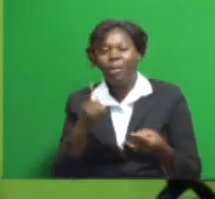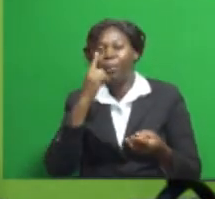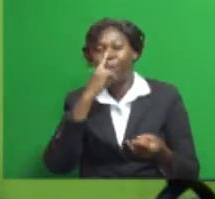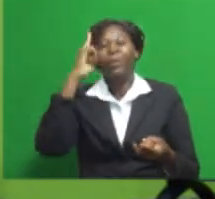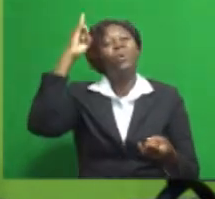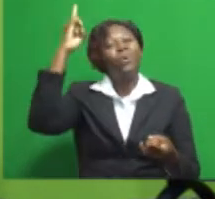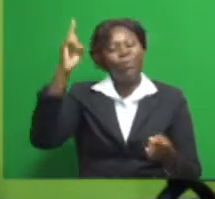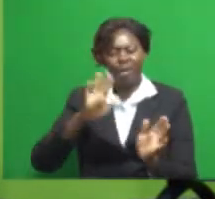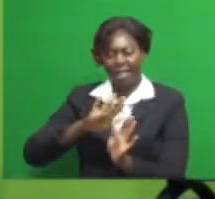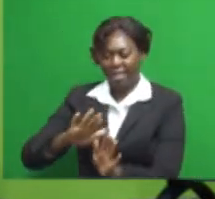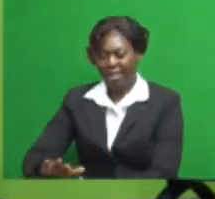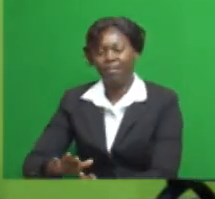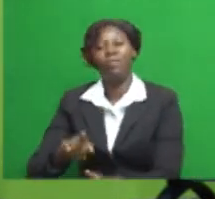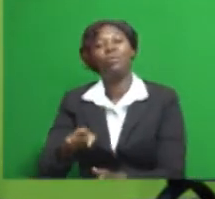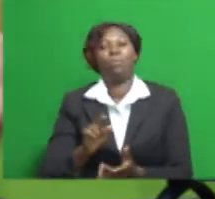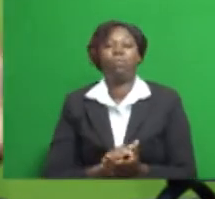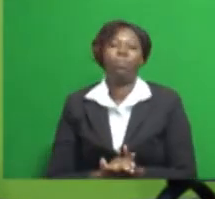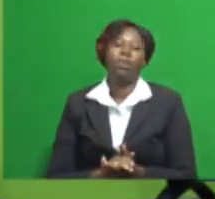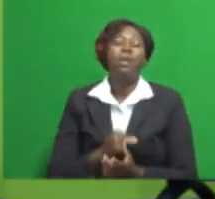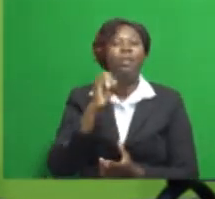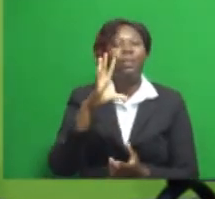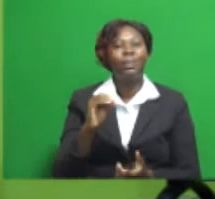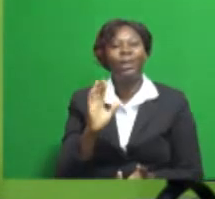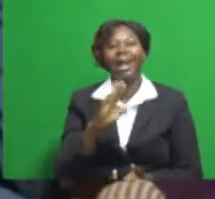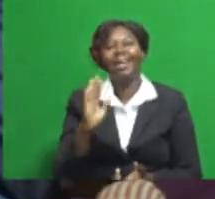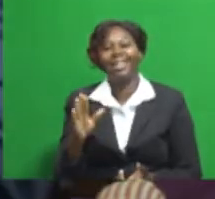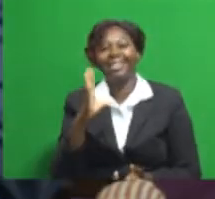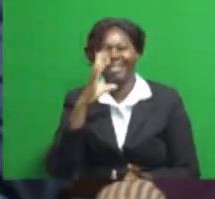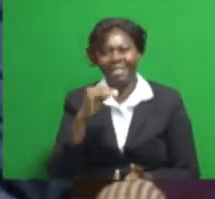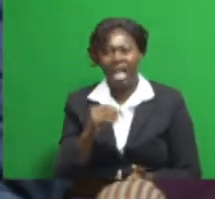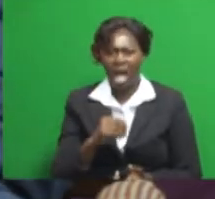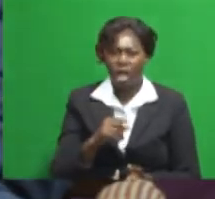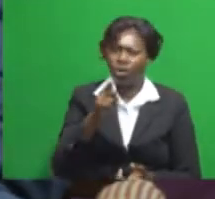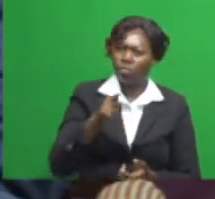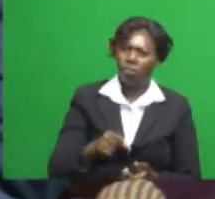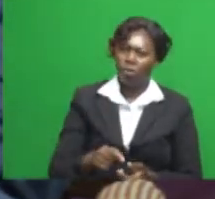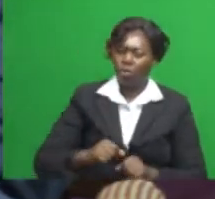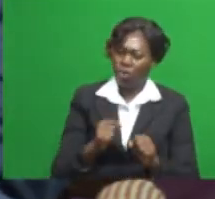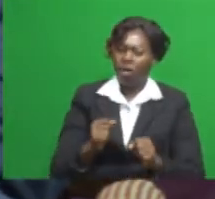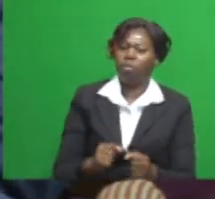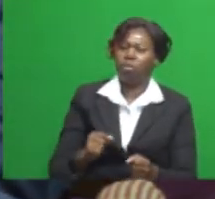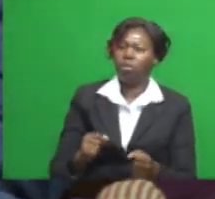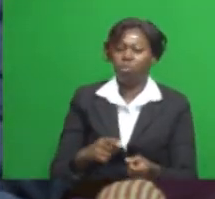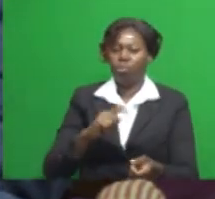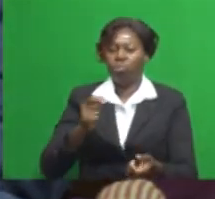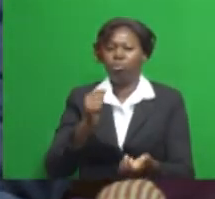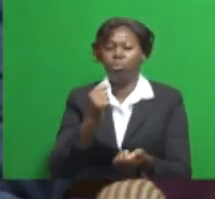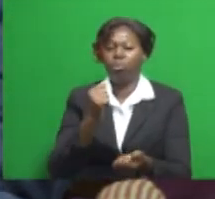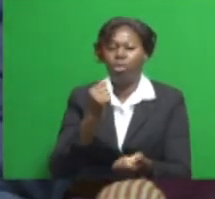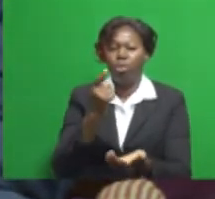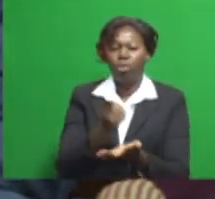imi muri kuramba kugadzira chivanhu chambuya venyu muchazviona. Saka gombadema pambera. Ndiri